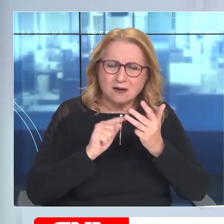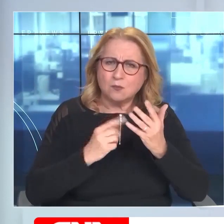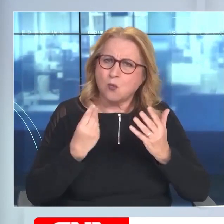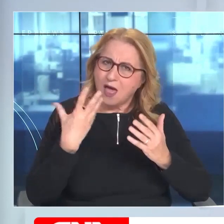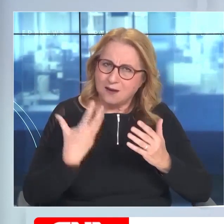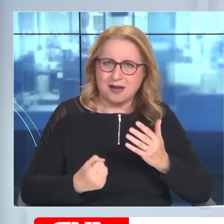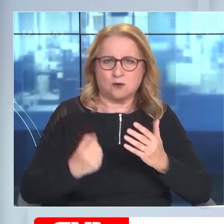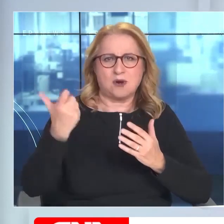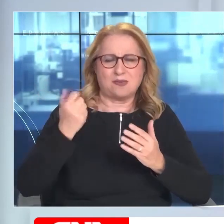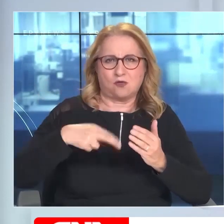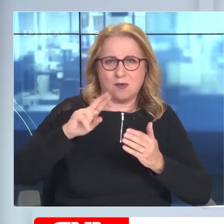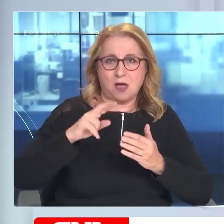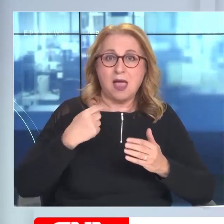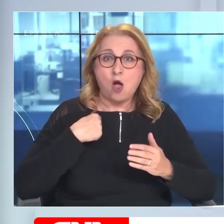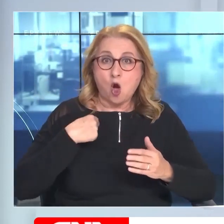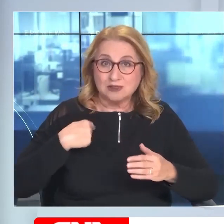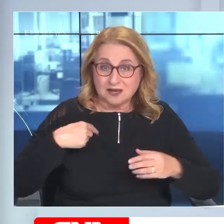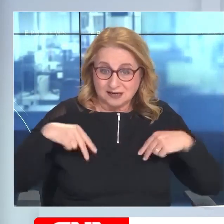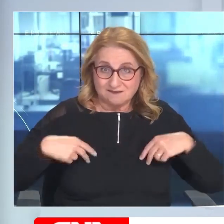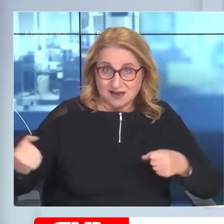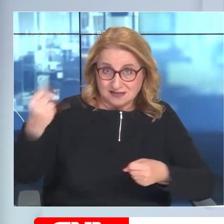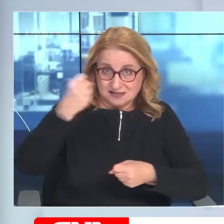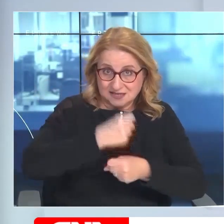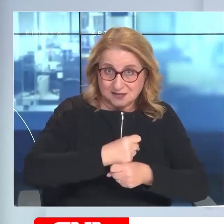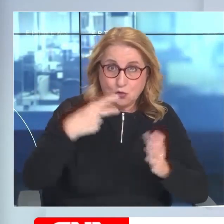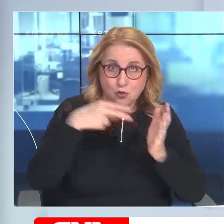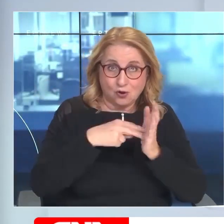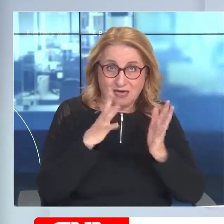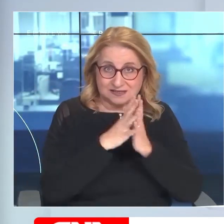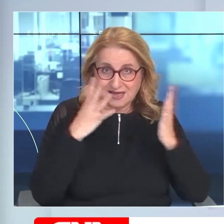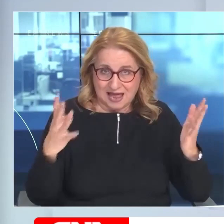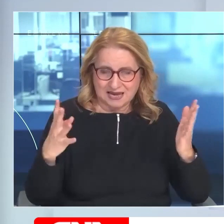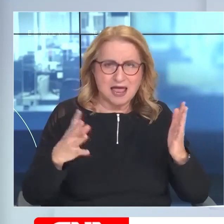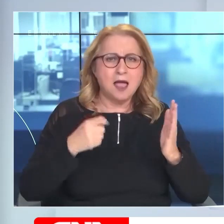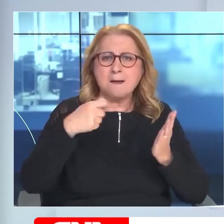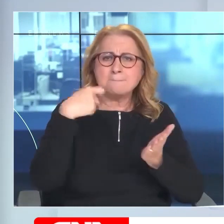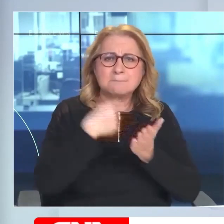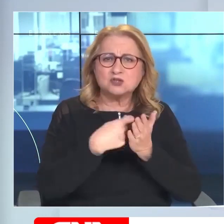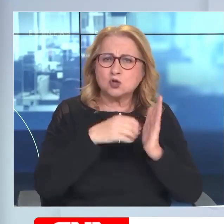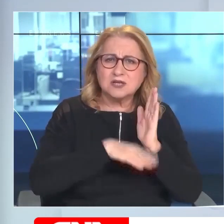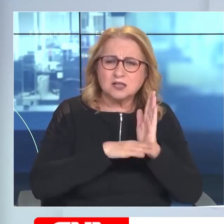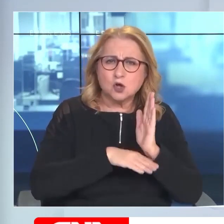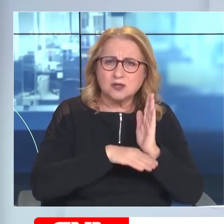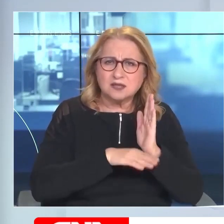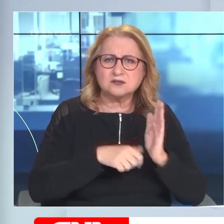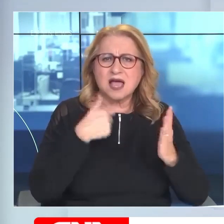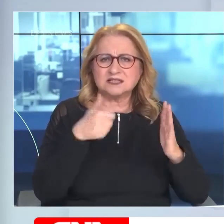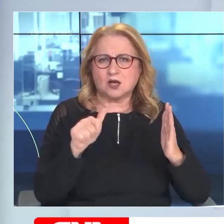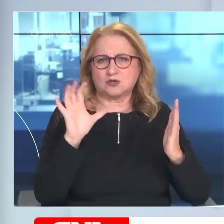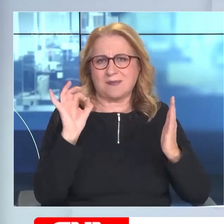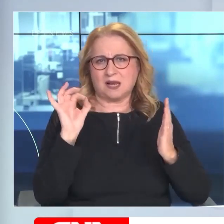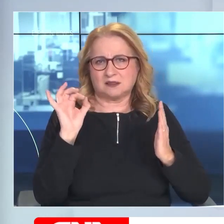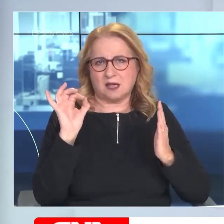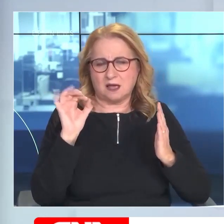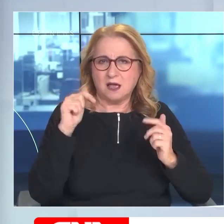κατώτατος μισθός ήταν 650 ευρώ το 2019. Έχει παρουσιάσει ουσιαστικά μια άνοδο της